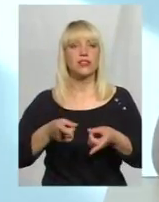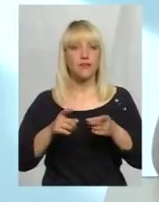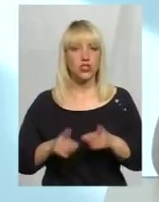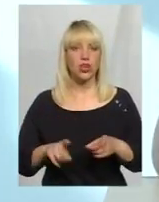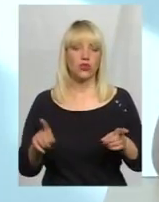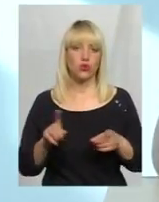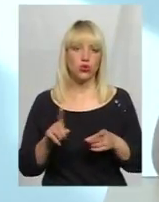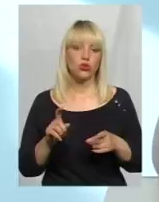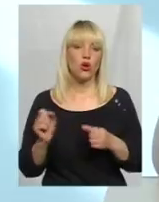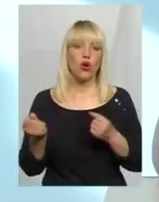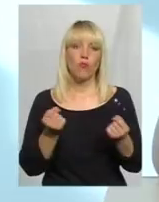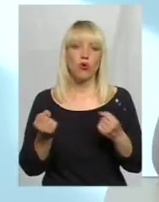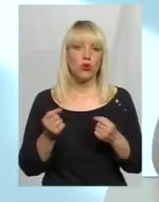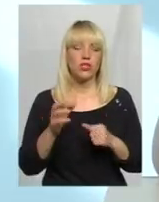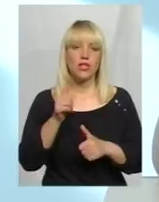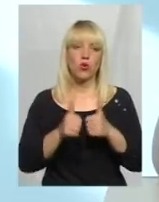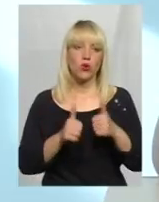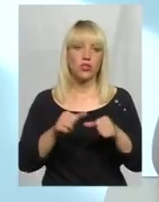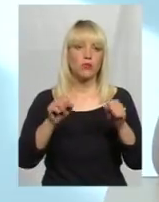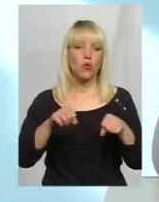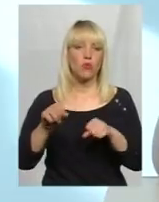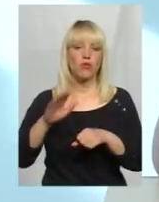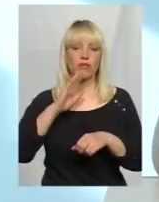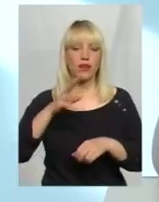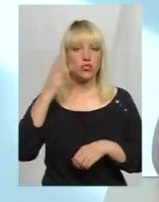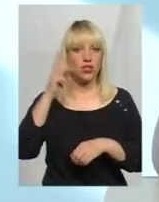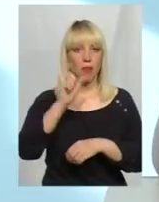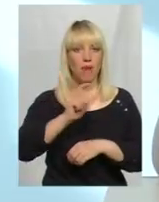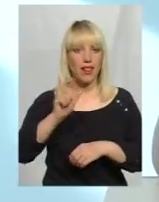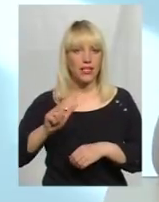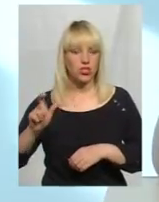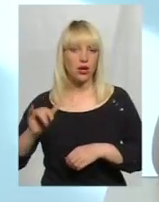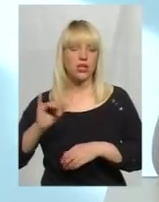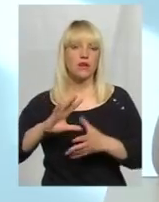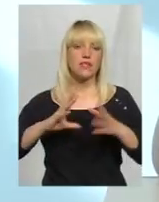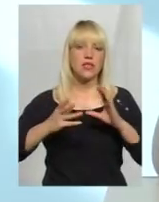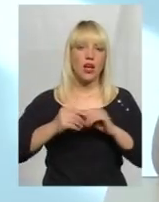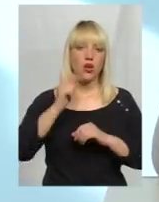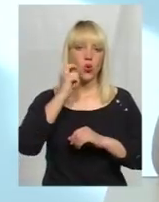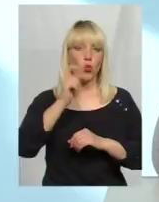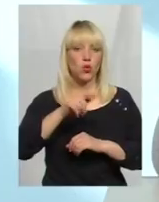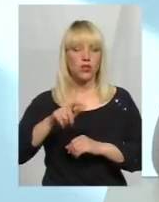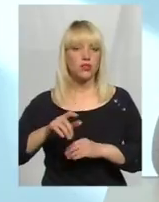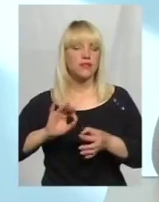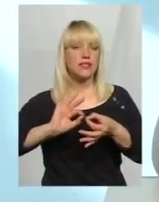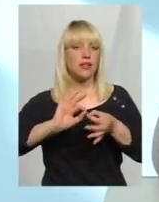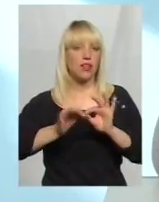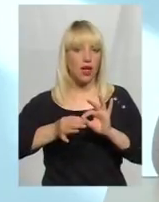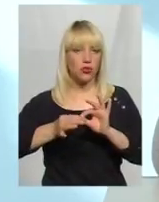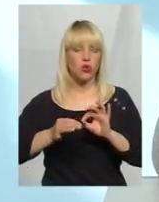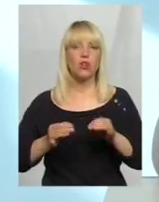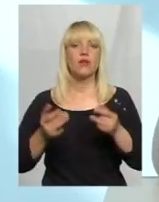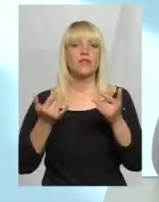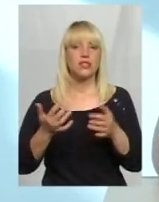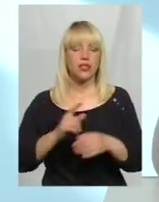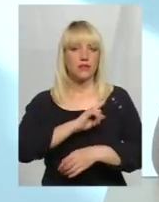за конкурентну спроможність нашим хмельничанам, не тільки хмельничанам, а взагалі українцям надзвичайно складно. Тому що в силу